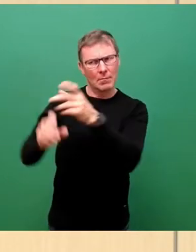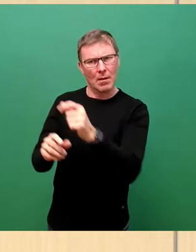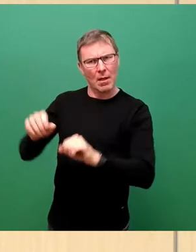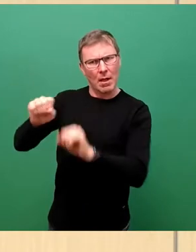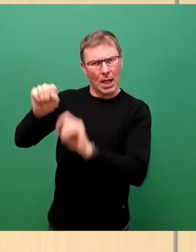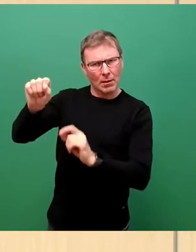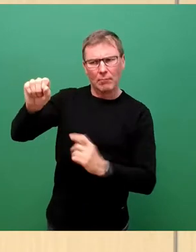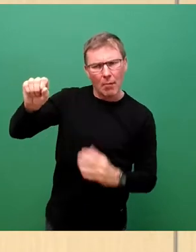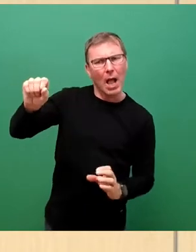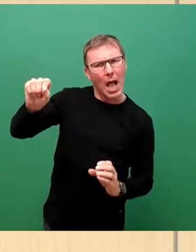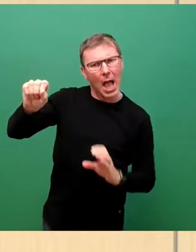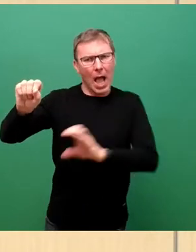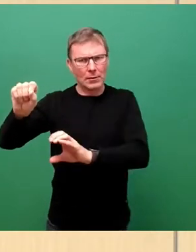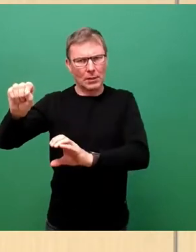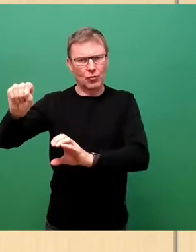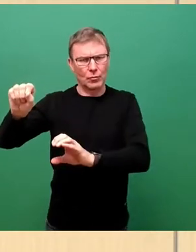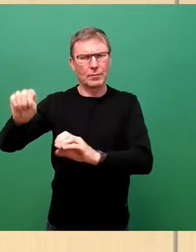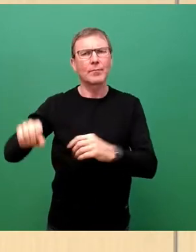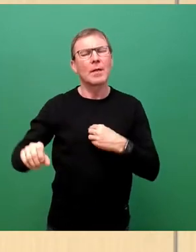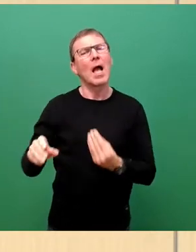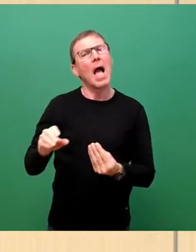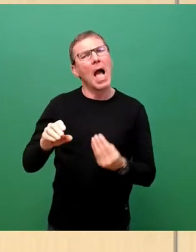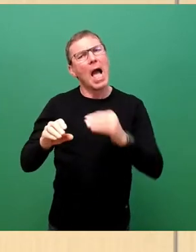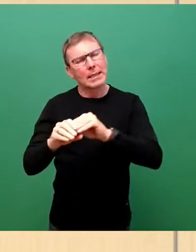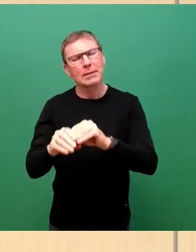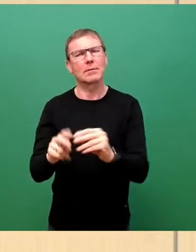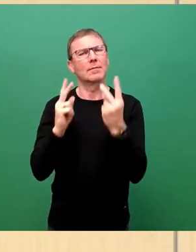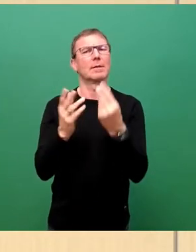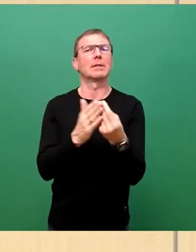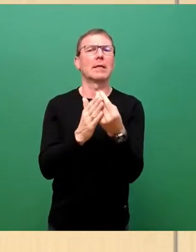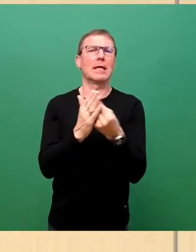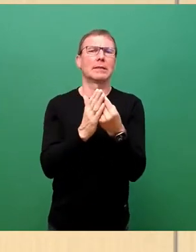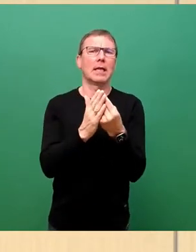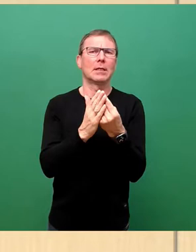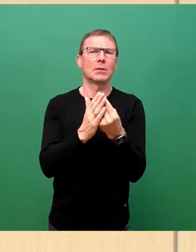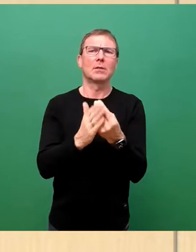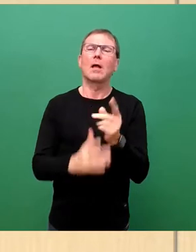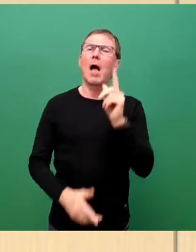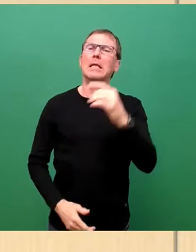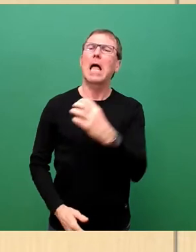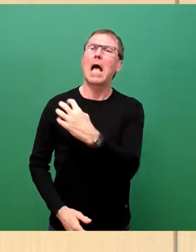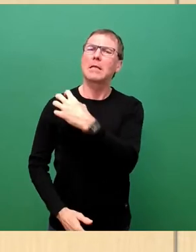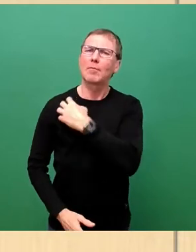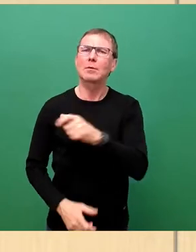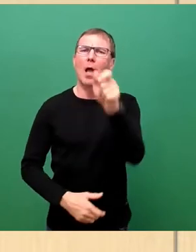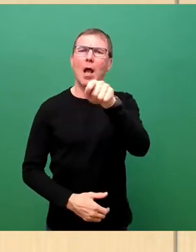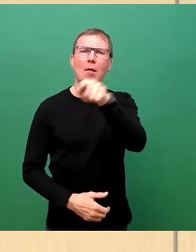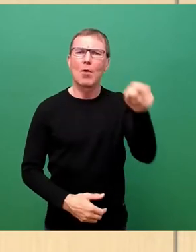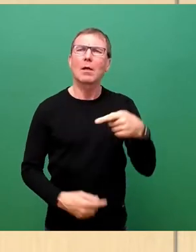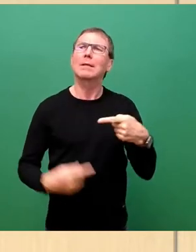Ergänzung ist uns besonders wichtig, auch als Zeichen an die St. Petersburger Bürgerinnen und Bürger, die sich gegen den Krieg